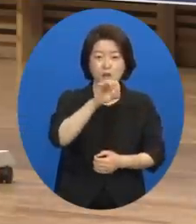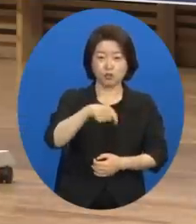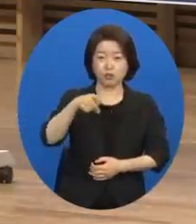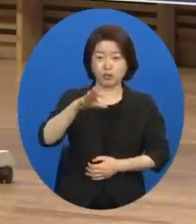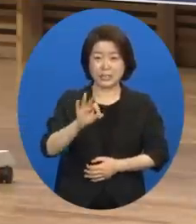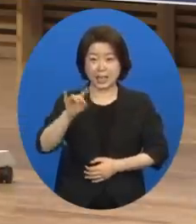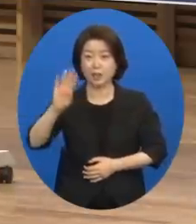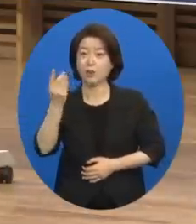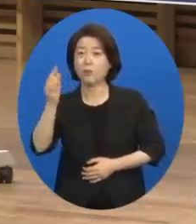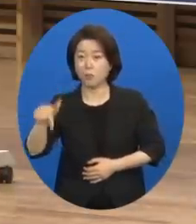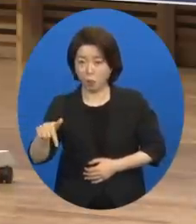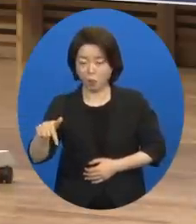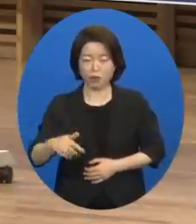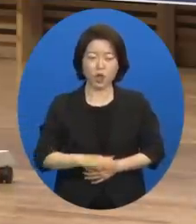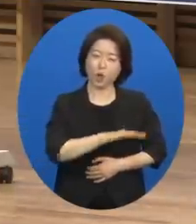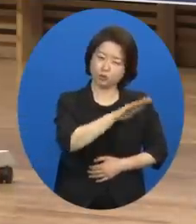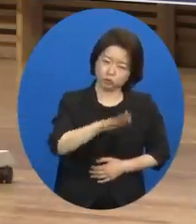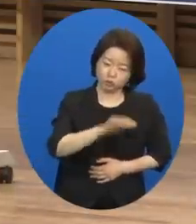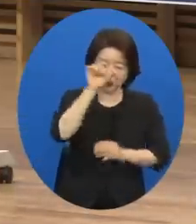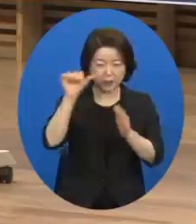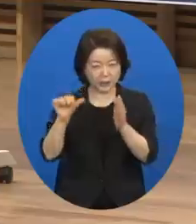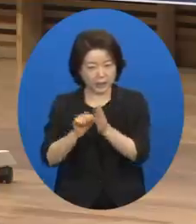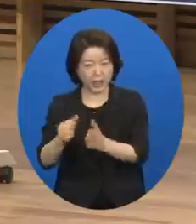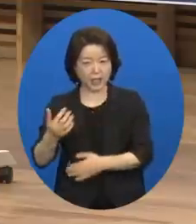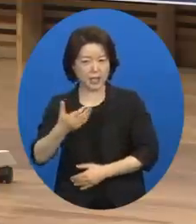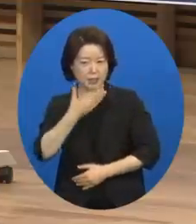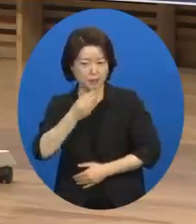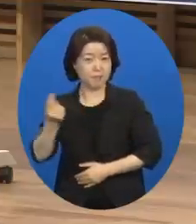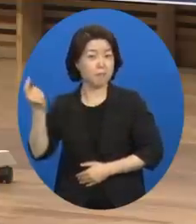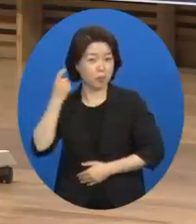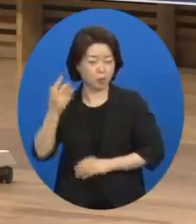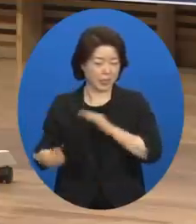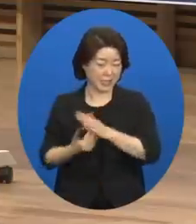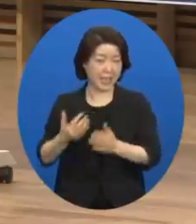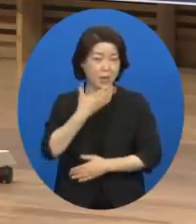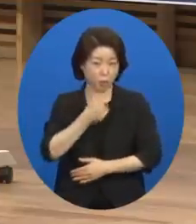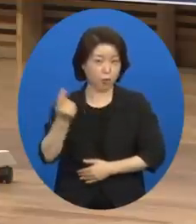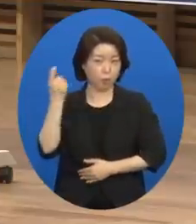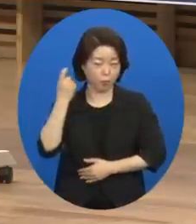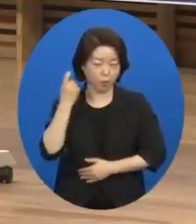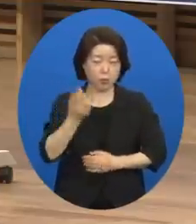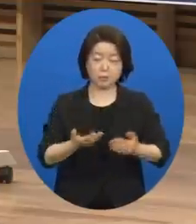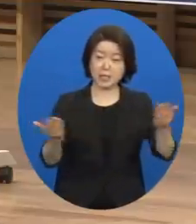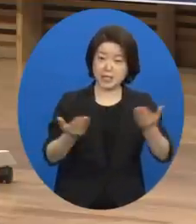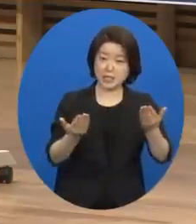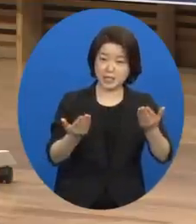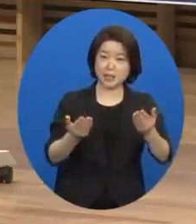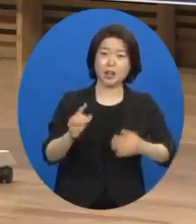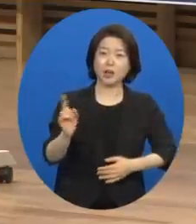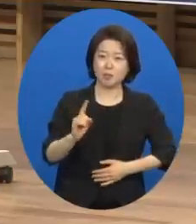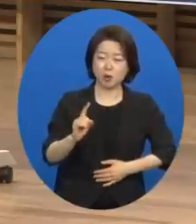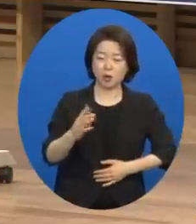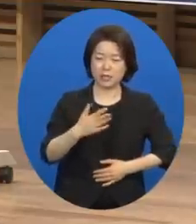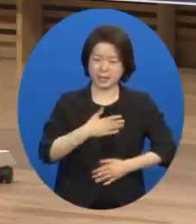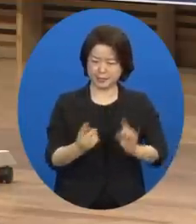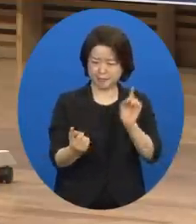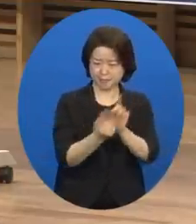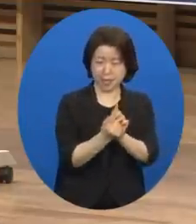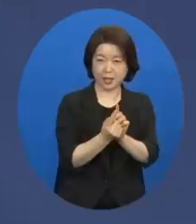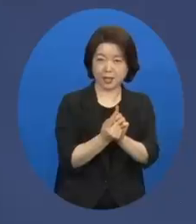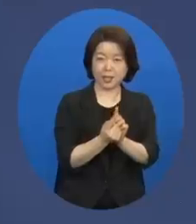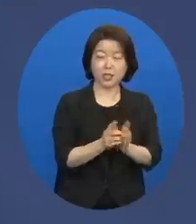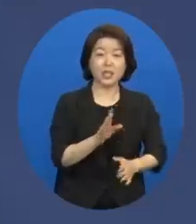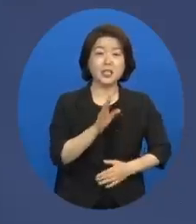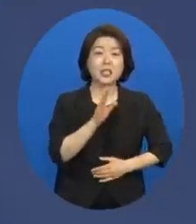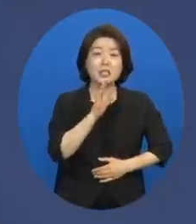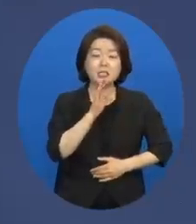말입니다. 우리 생애에 내 생애 최고의 복음 사건이 된 복음과 부딪혀서 실제가